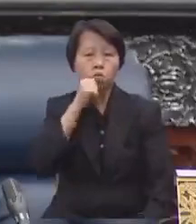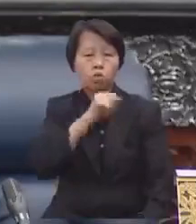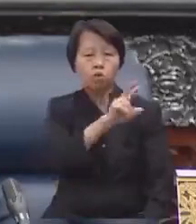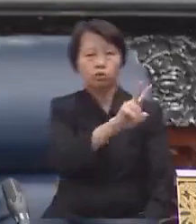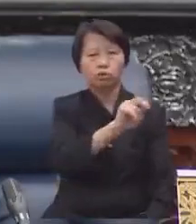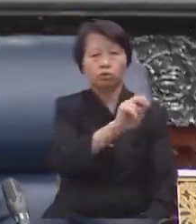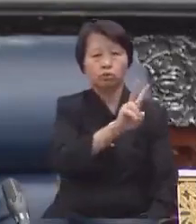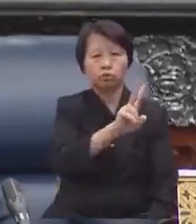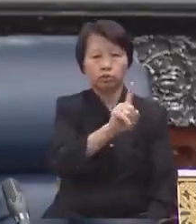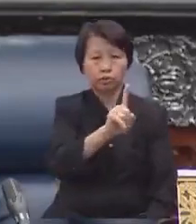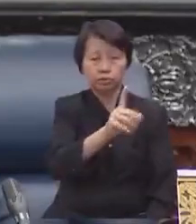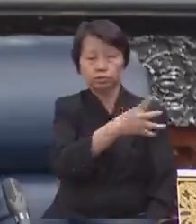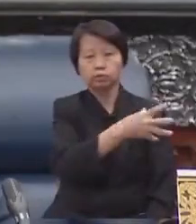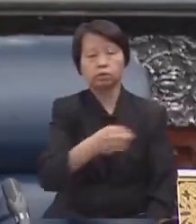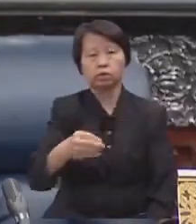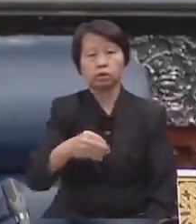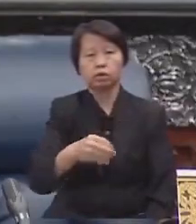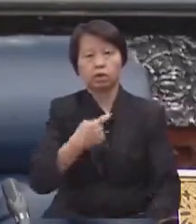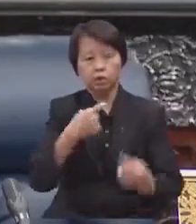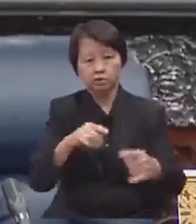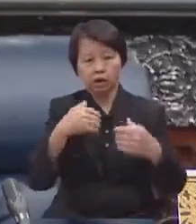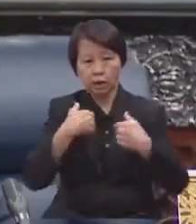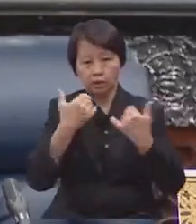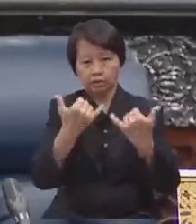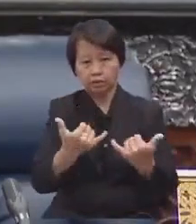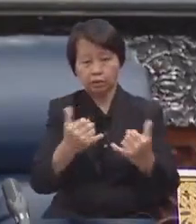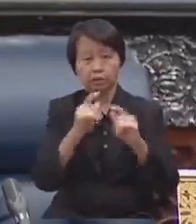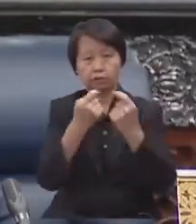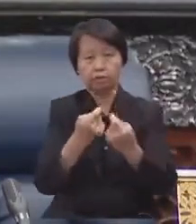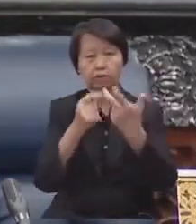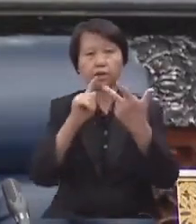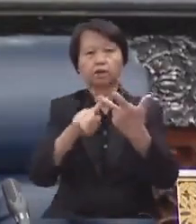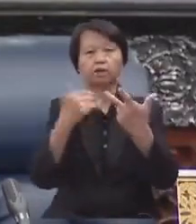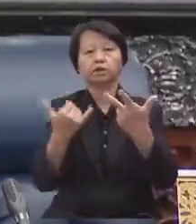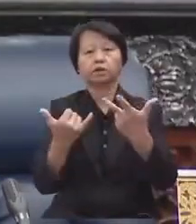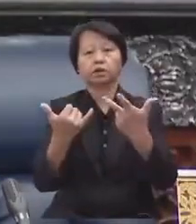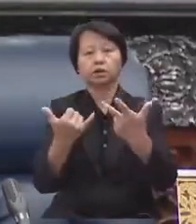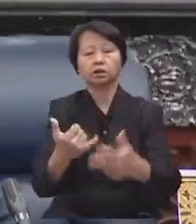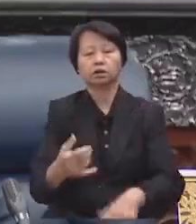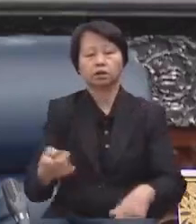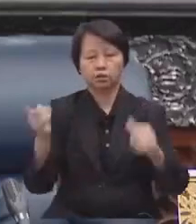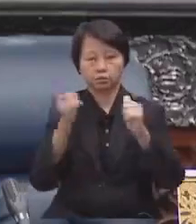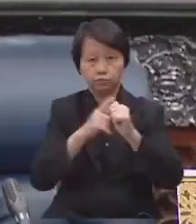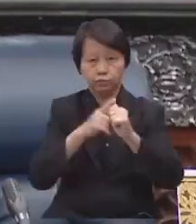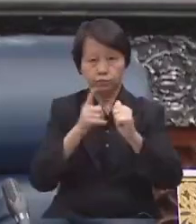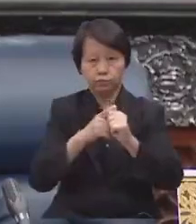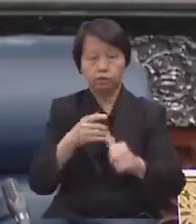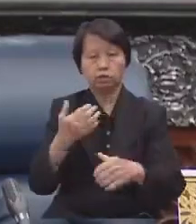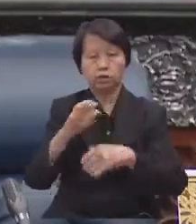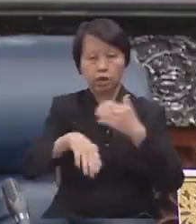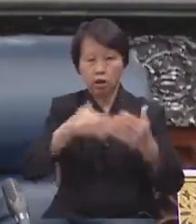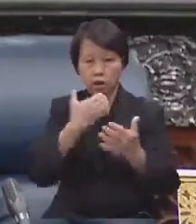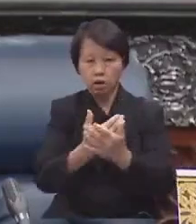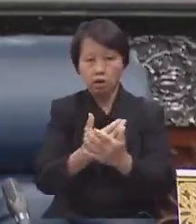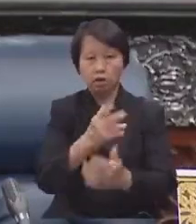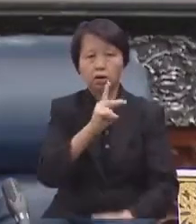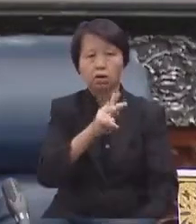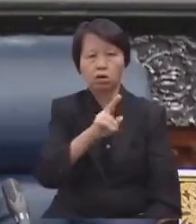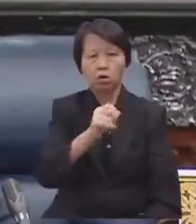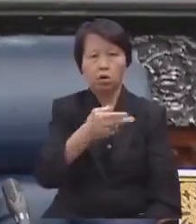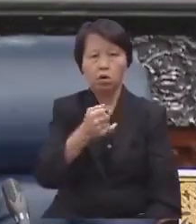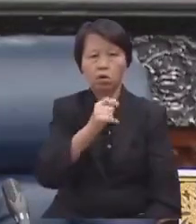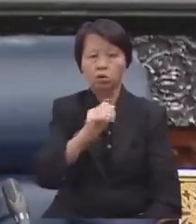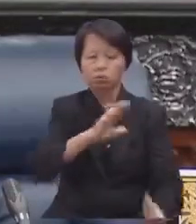2021 dan yang sedang berada sekarang ini di tingkatan 3 terlebih dahulu dan apabila keseluruhan ini